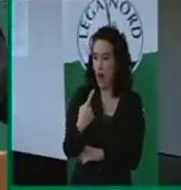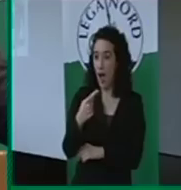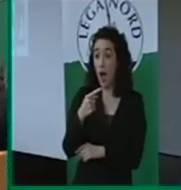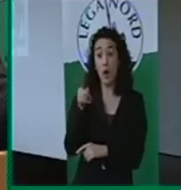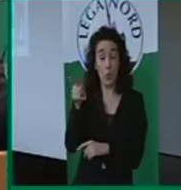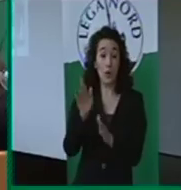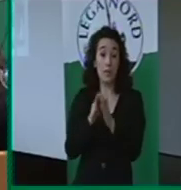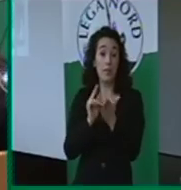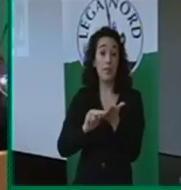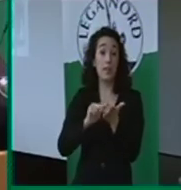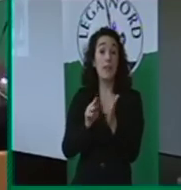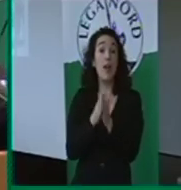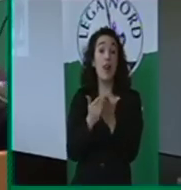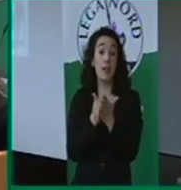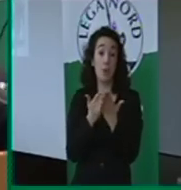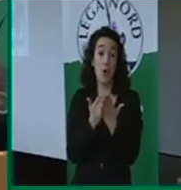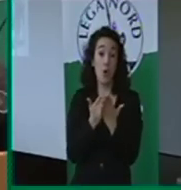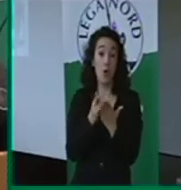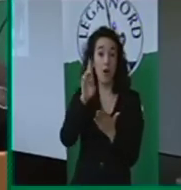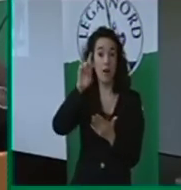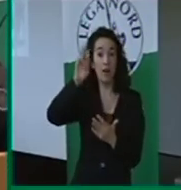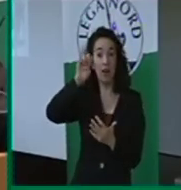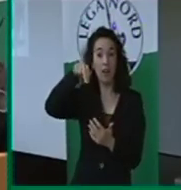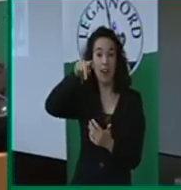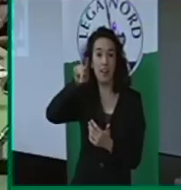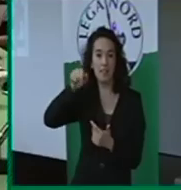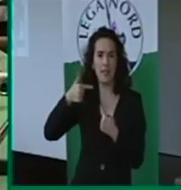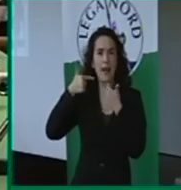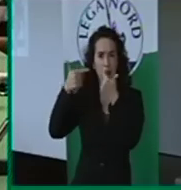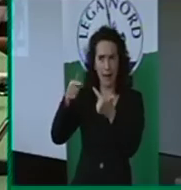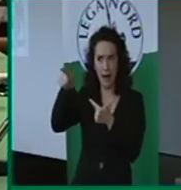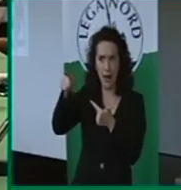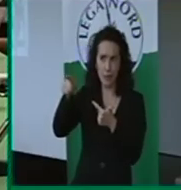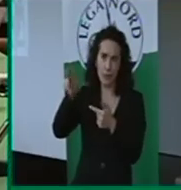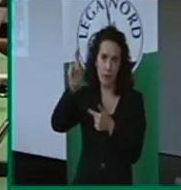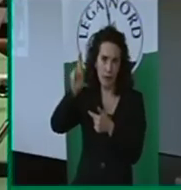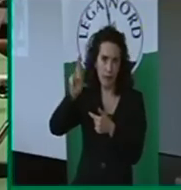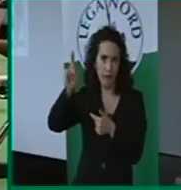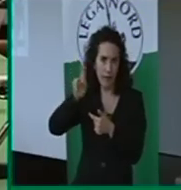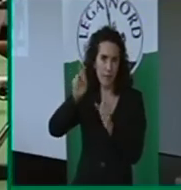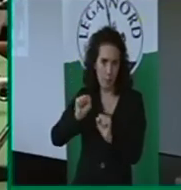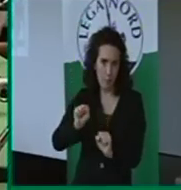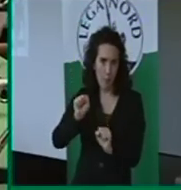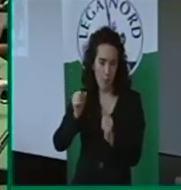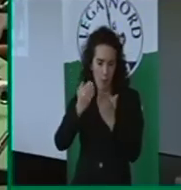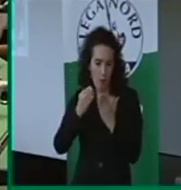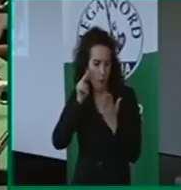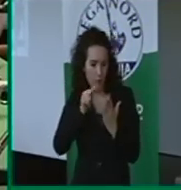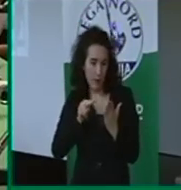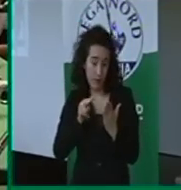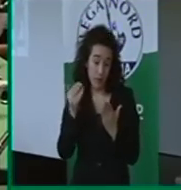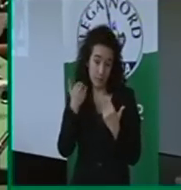che quello che Matteo ogni tanto ha regalato anche a Renzi No per dire così magari ti documenti un po' su cos'è il vero ma tanto lui lo sapeva a memoria